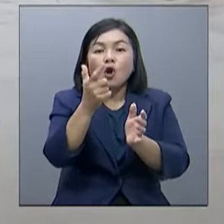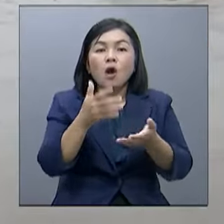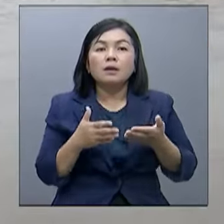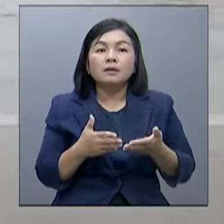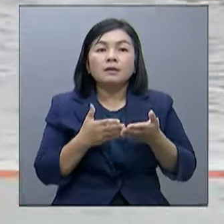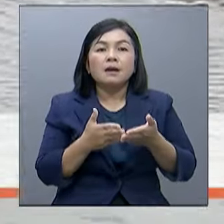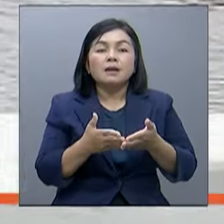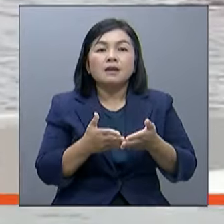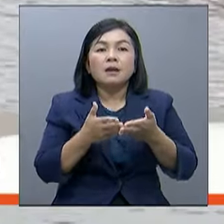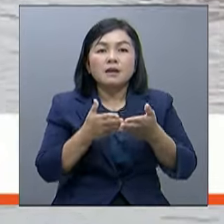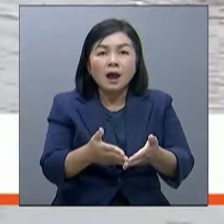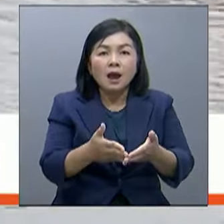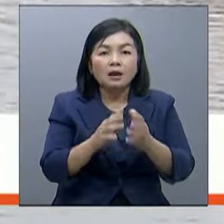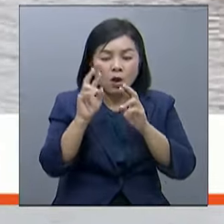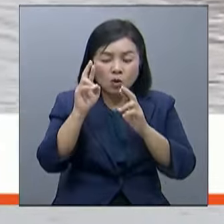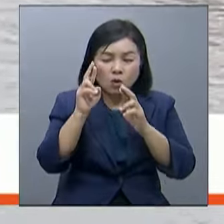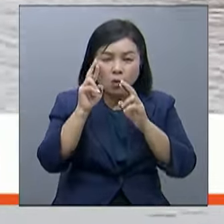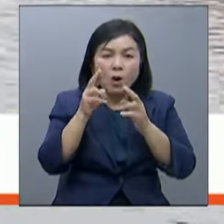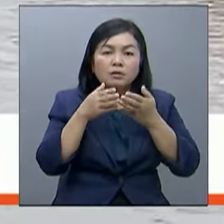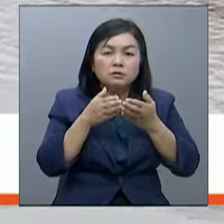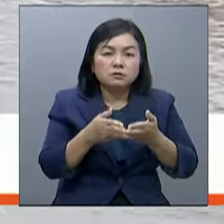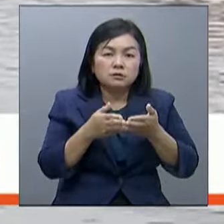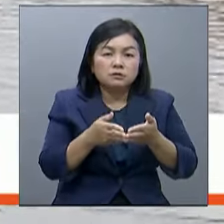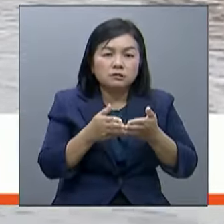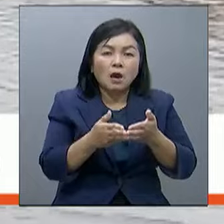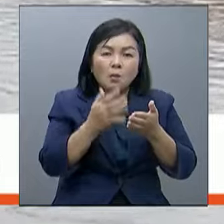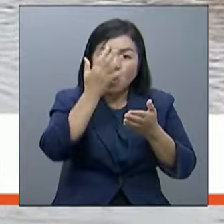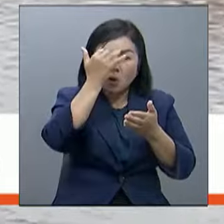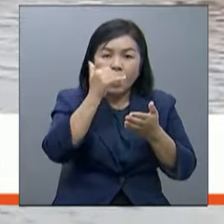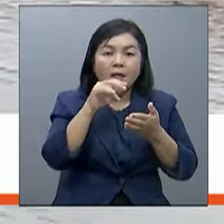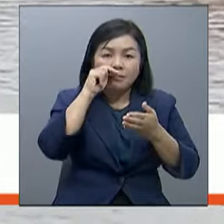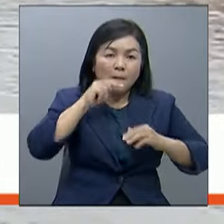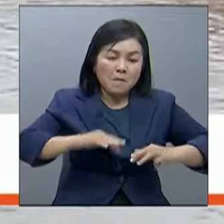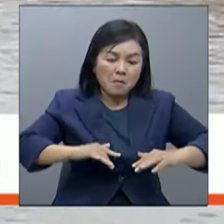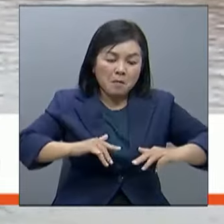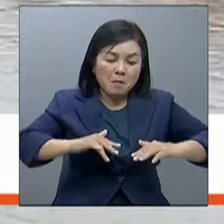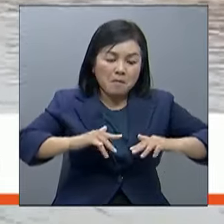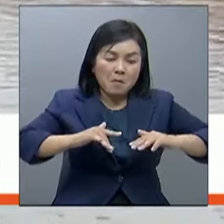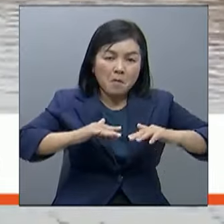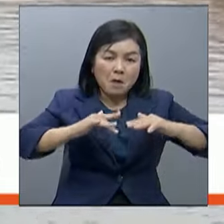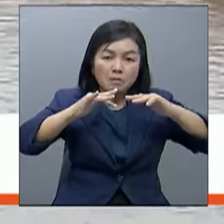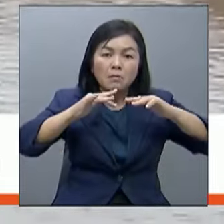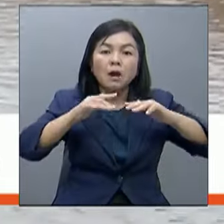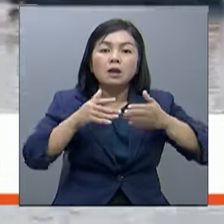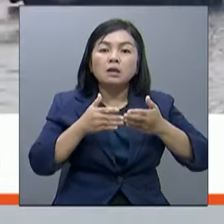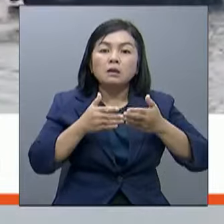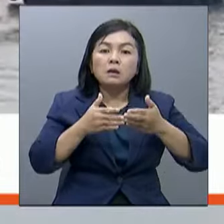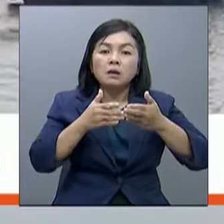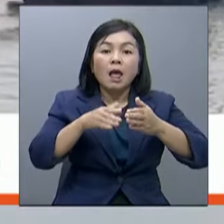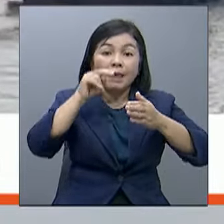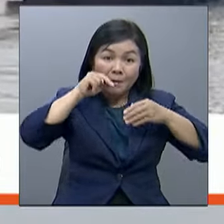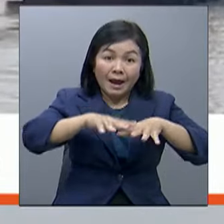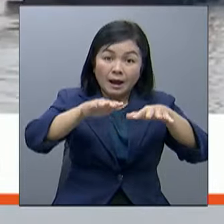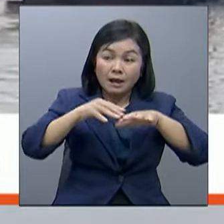เจ้าพระยาต้องเดินเรือด้วยความระมัดระวังนะคะเนื่องจากระดับน้ำเพิ่มสูงขึ้นอย่างต่อเนื่องน้ำหลายเชี่ยว